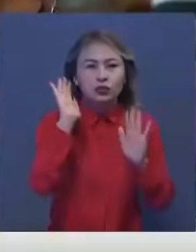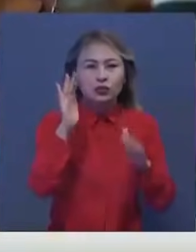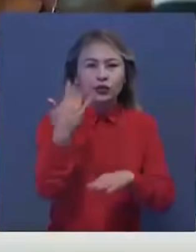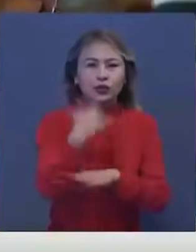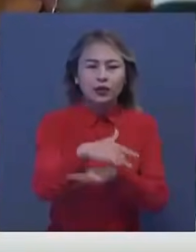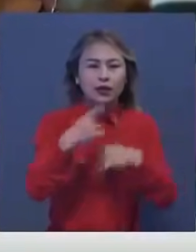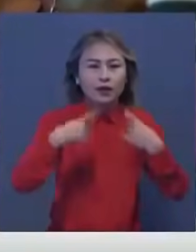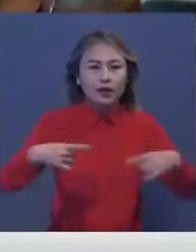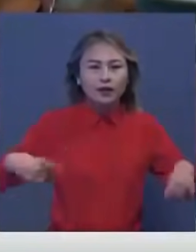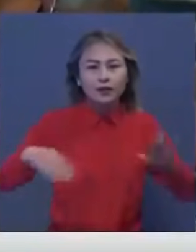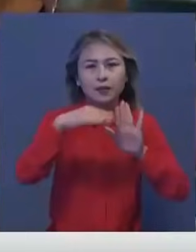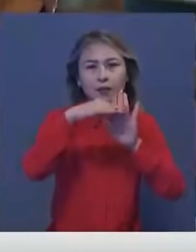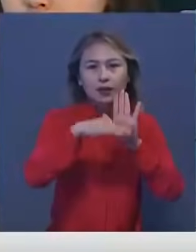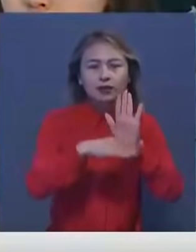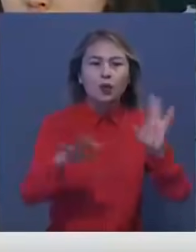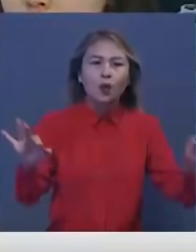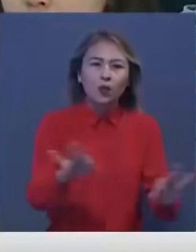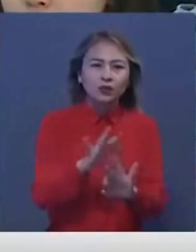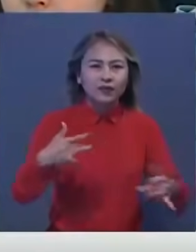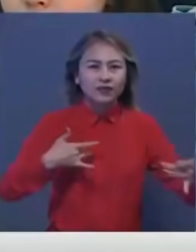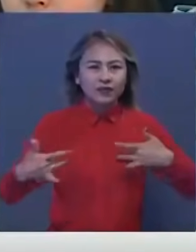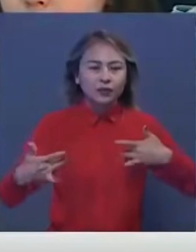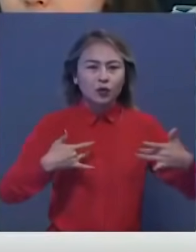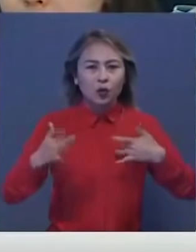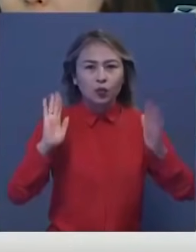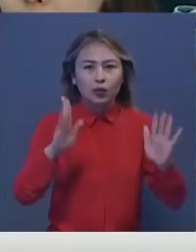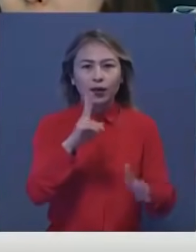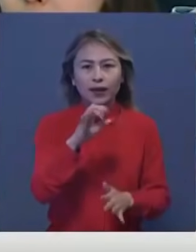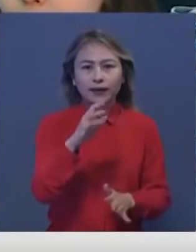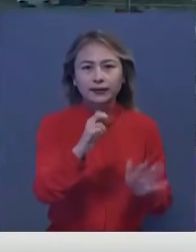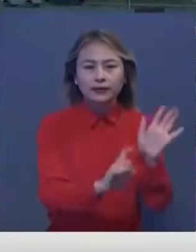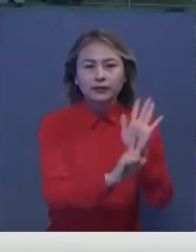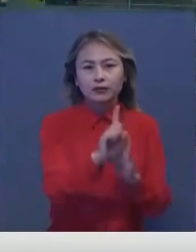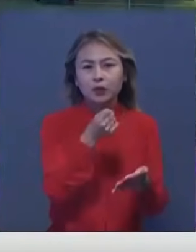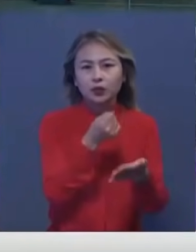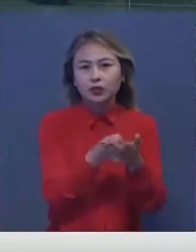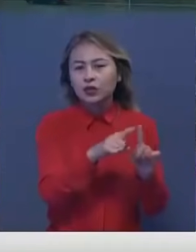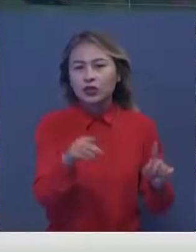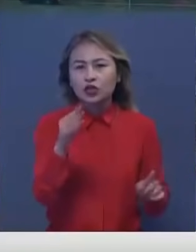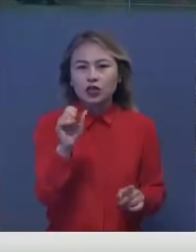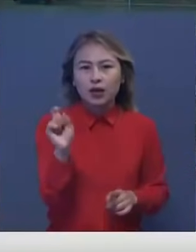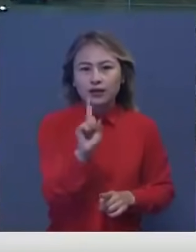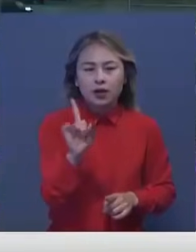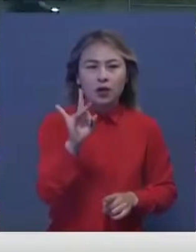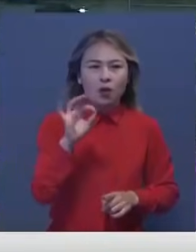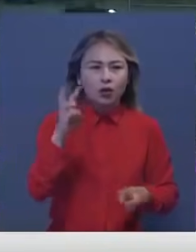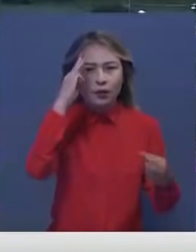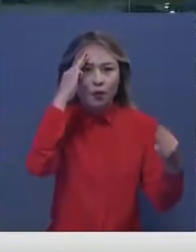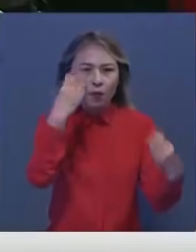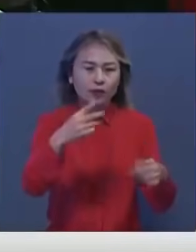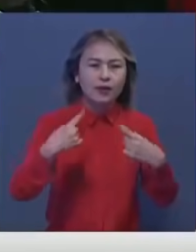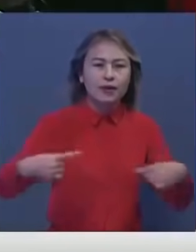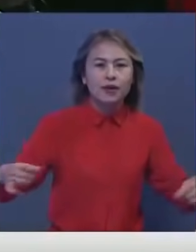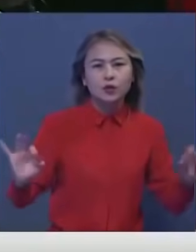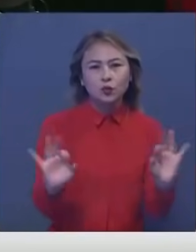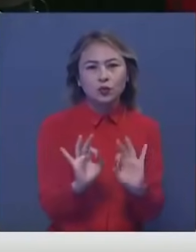сахнада түрлі бағыттағы концерт өткізу жоспарланған. Классикадан бастау алған мәдени шара аясында джаз бен рок, заманауи әуендер мен